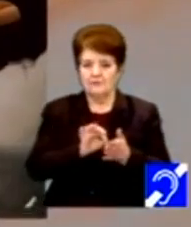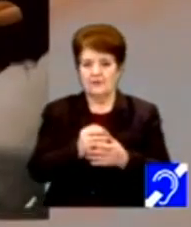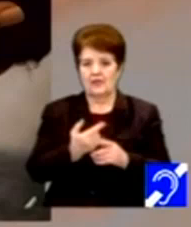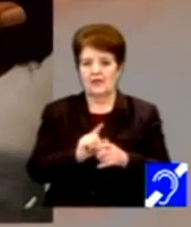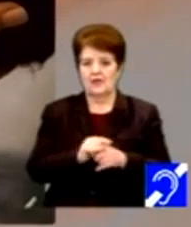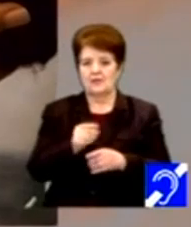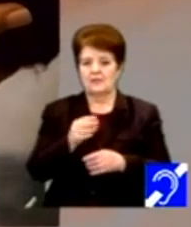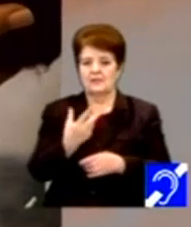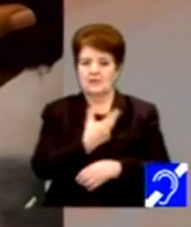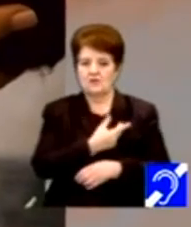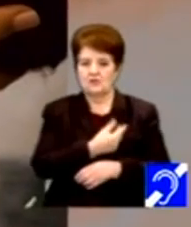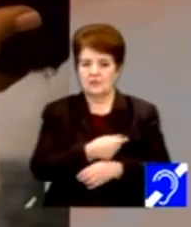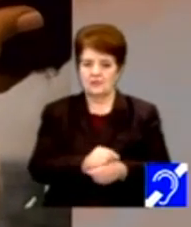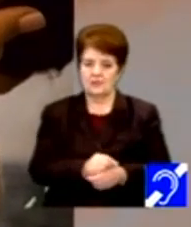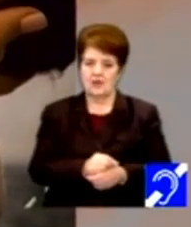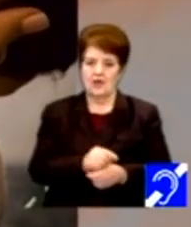de acum încolo să muncim